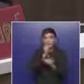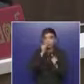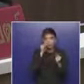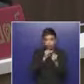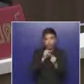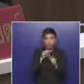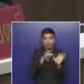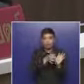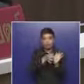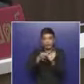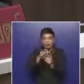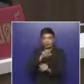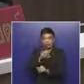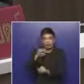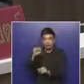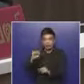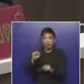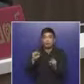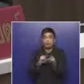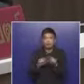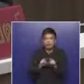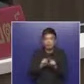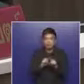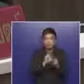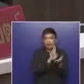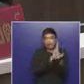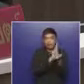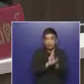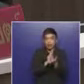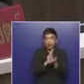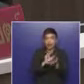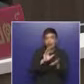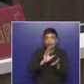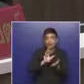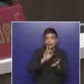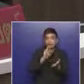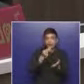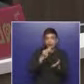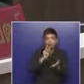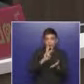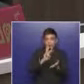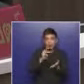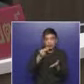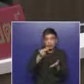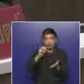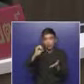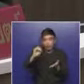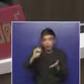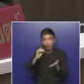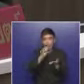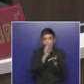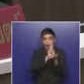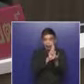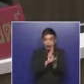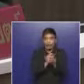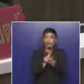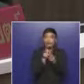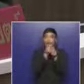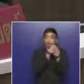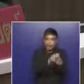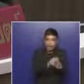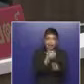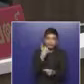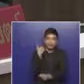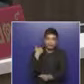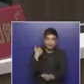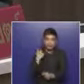ะครับท่านไปรับรางวัลที่องค์การอนามัยโลกนะครับแล้วก็ในปีนี้นี่เองนะครับในปี